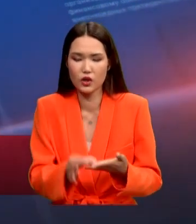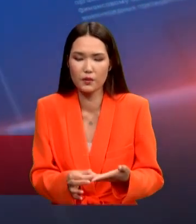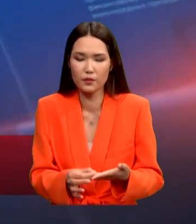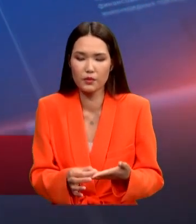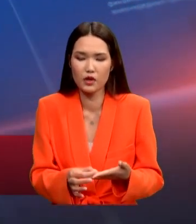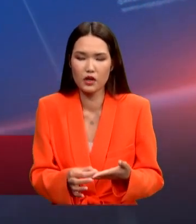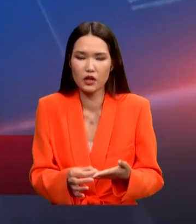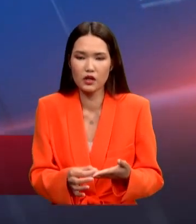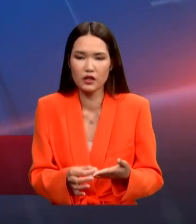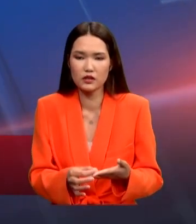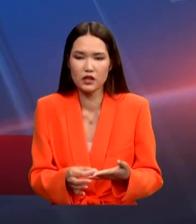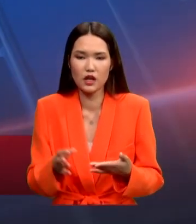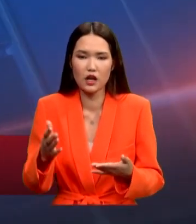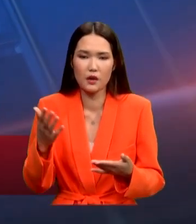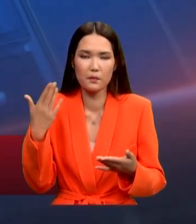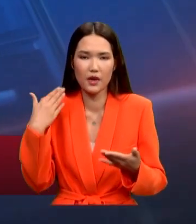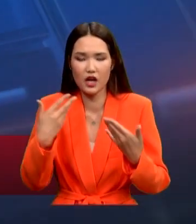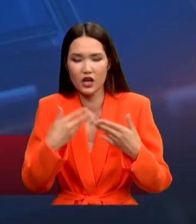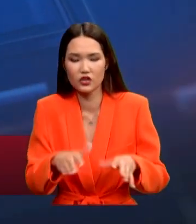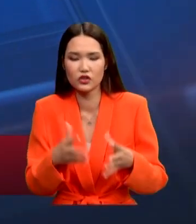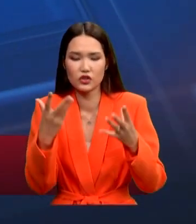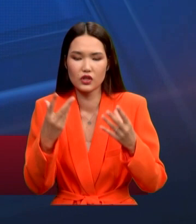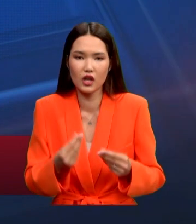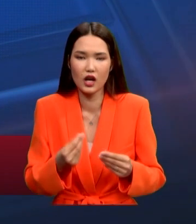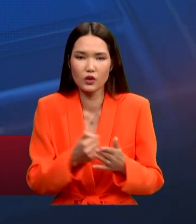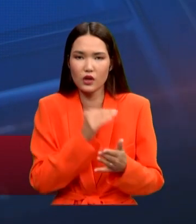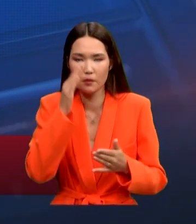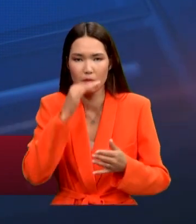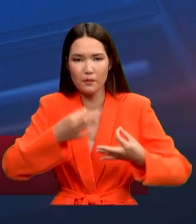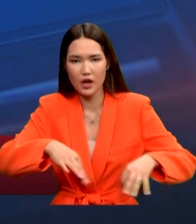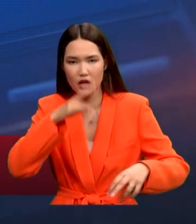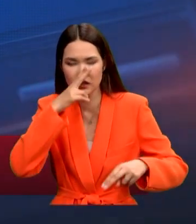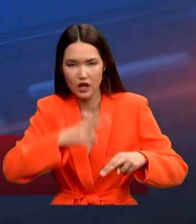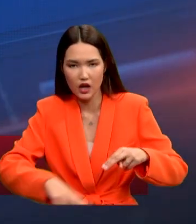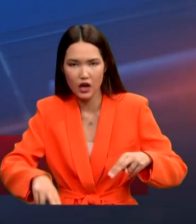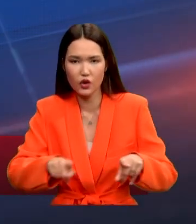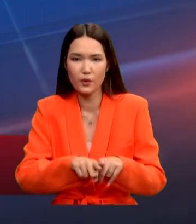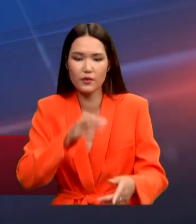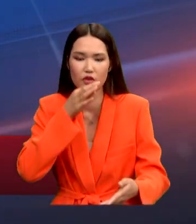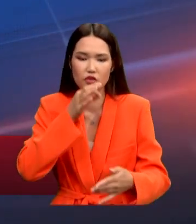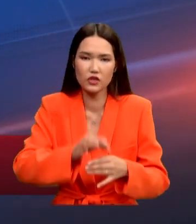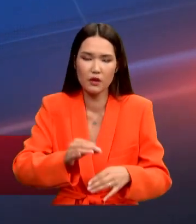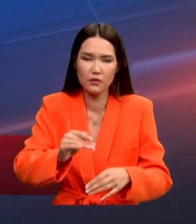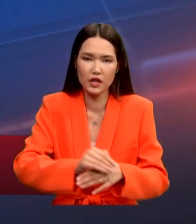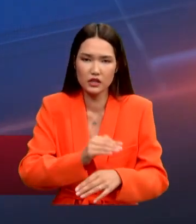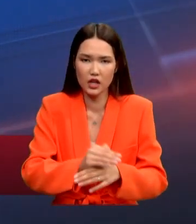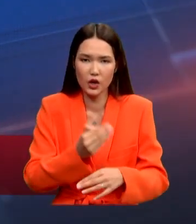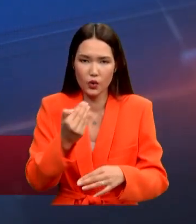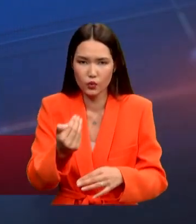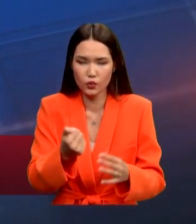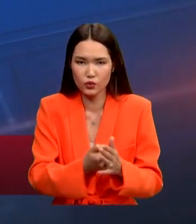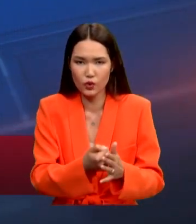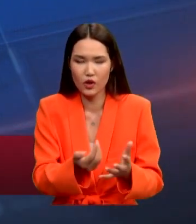қолға алып, бас бостандығынан айыруға дейін сондай жауапкершілікке тартатын